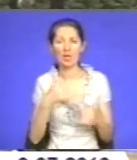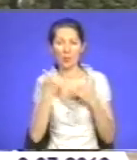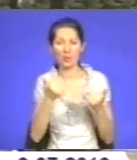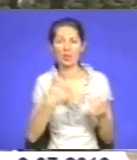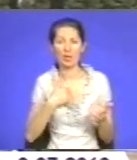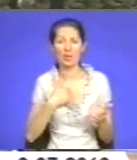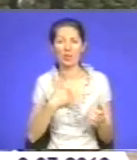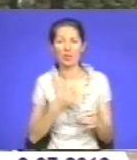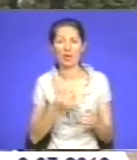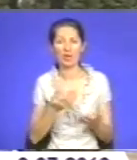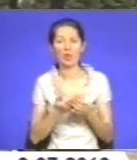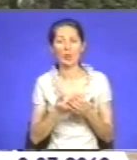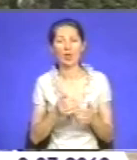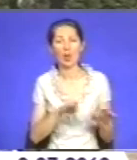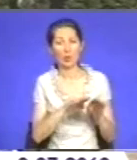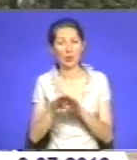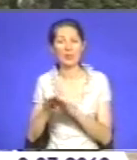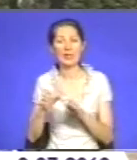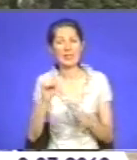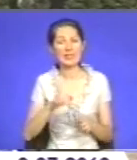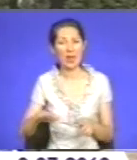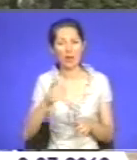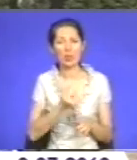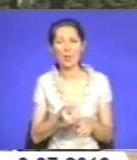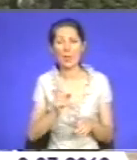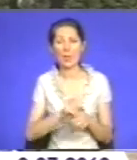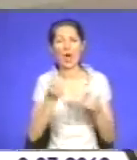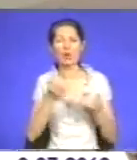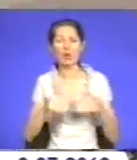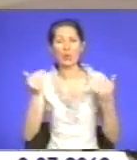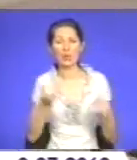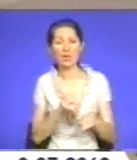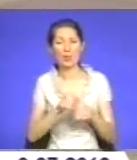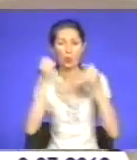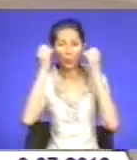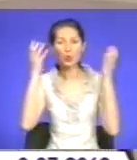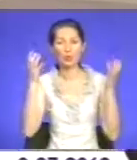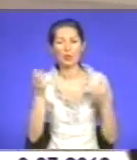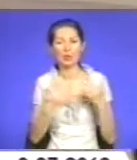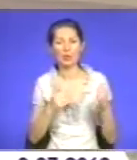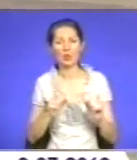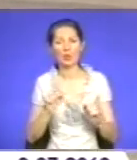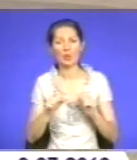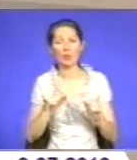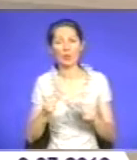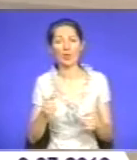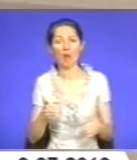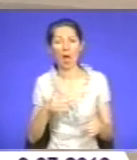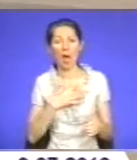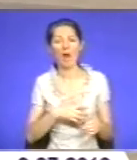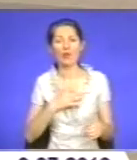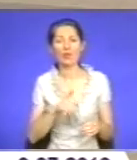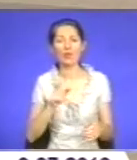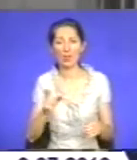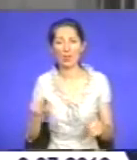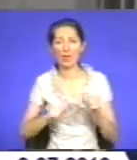Якщо порівнювати з Європою, то там набагато більше, набагато все культурніше. Важливо, щоб людей на велосипедах не ігнорували, а помічали у